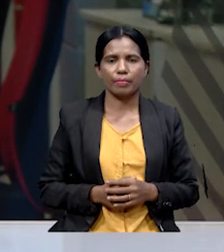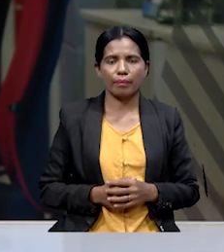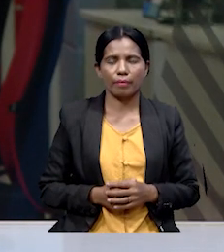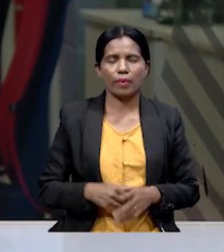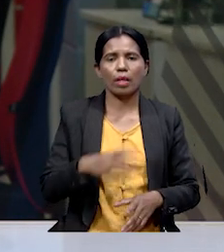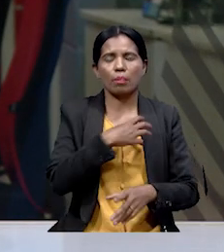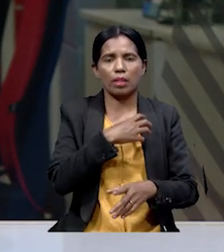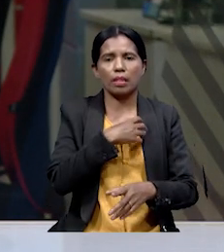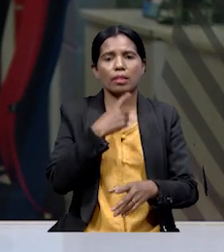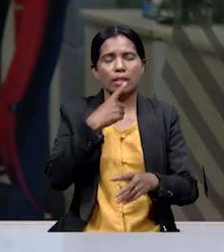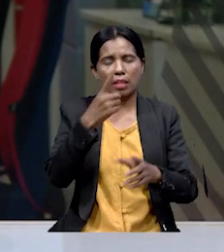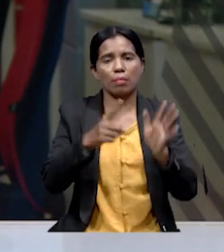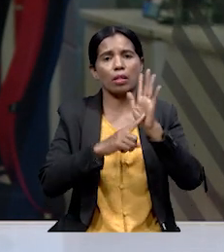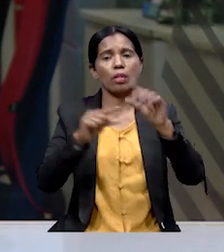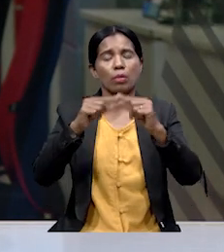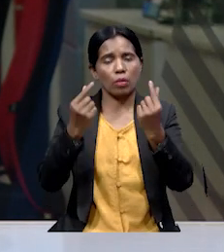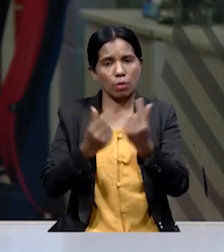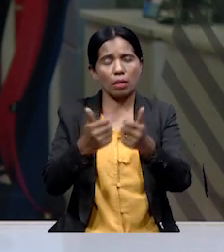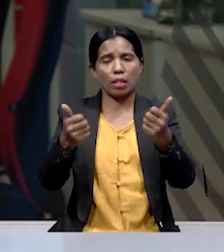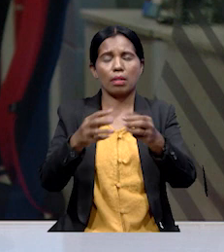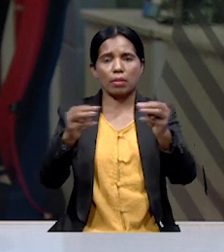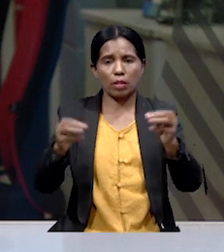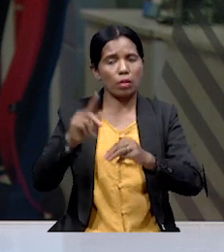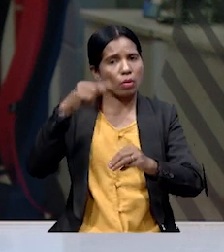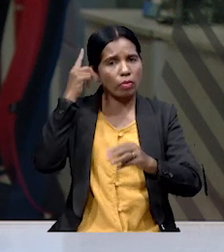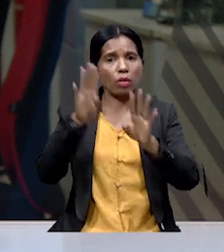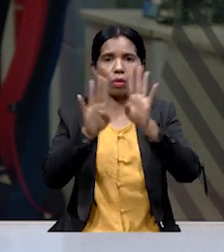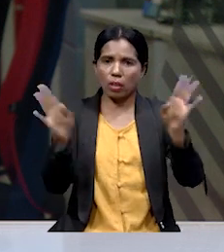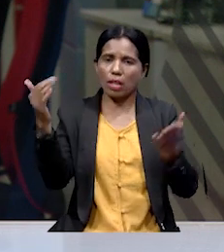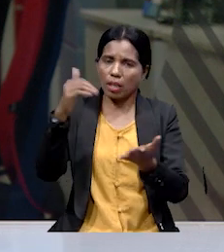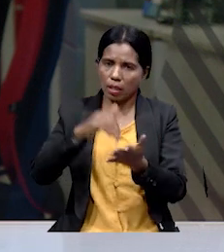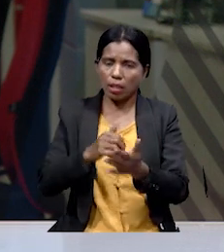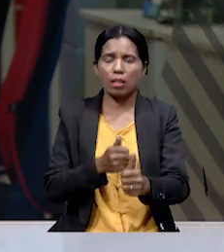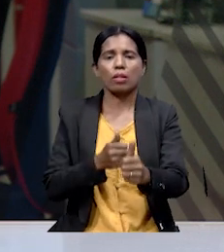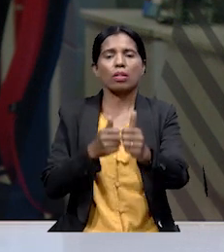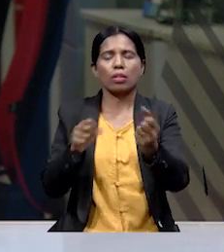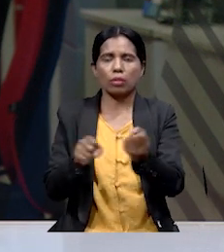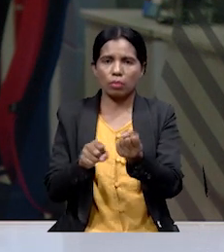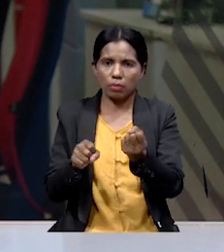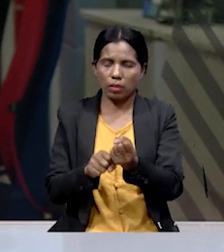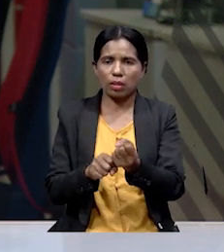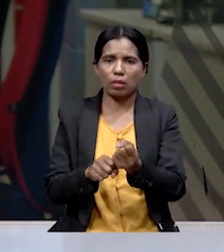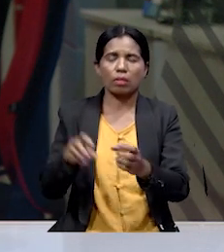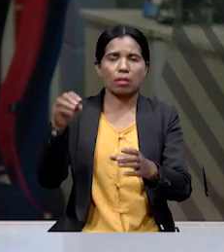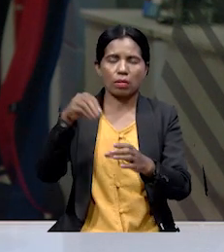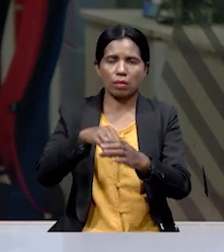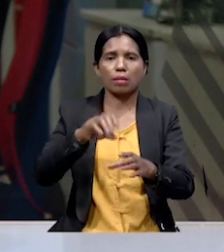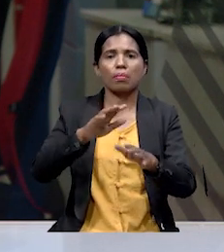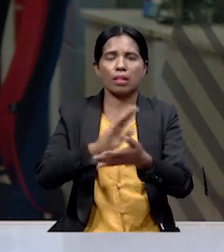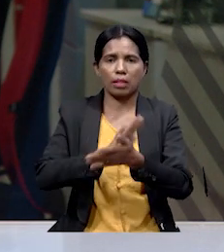Penitele apela ba grupo arte marcial tolu nebe governo reabertura atu contribui ba estabilidade iha relarang.